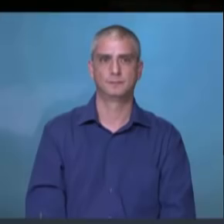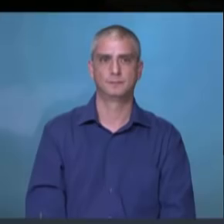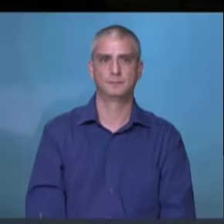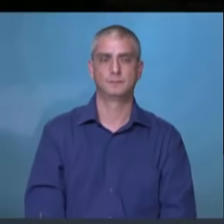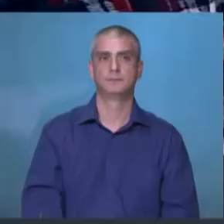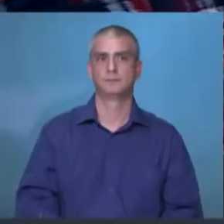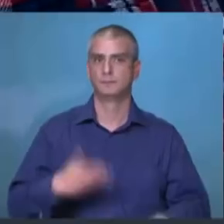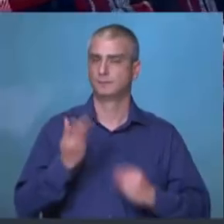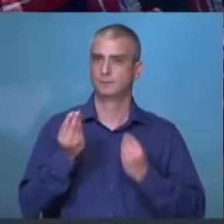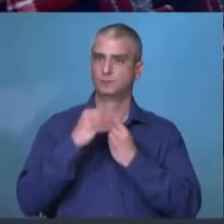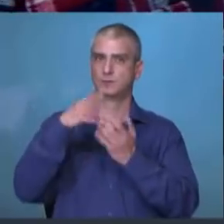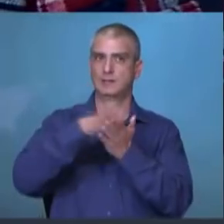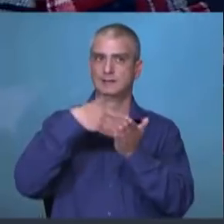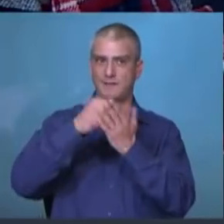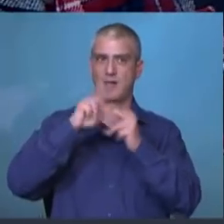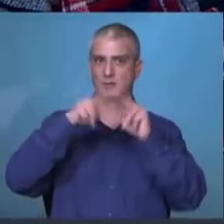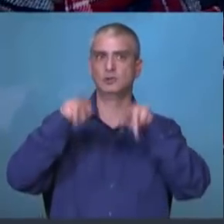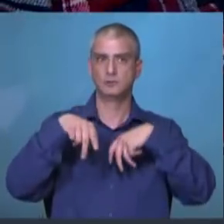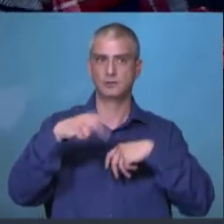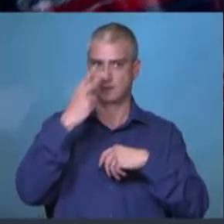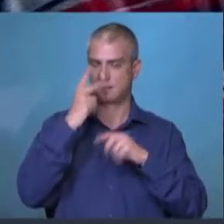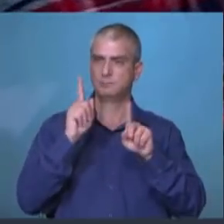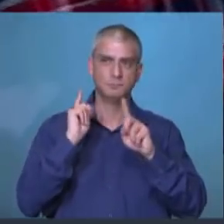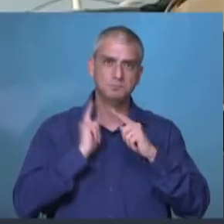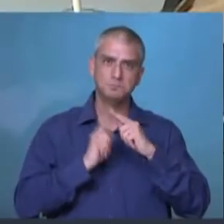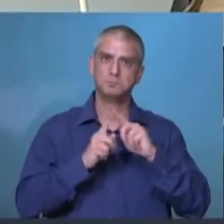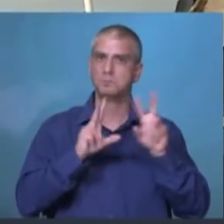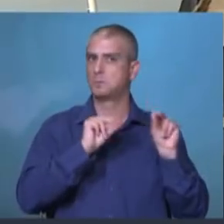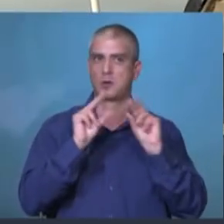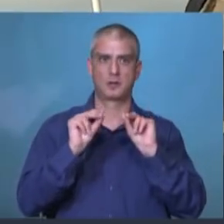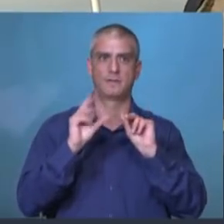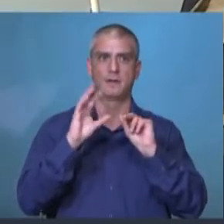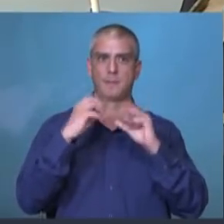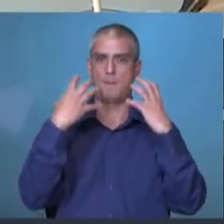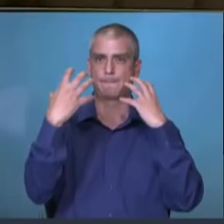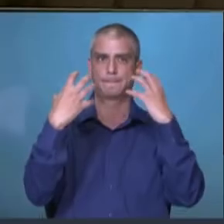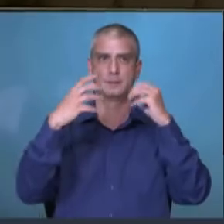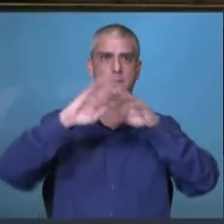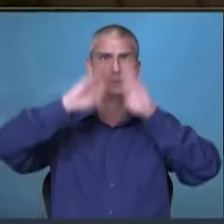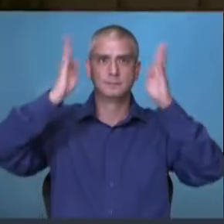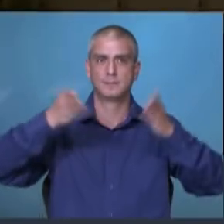קיבל תוספת צבע אחרי שהוא חזר, אבל הוא נראה בדיוק כמו שנראה, אז עם הבלטנים, עם הניגונים.